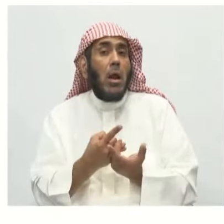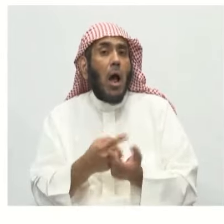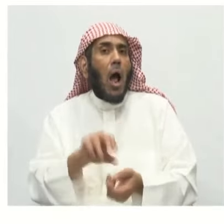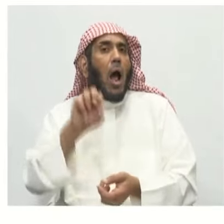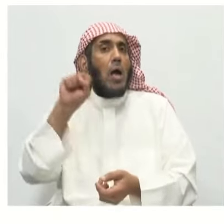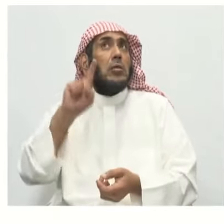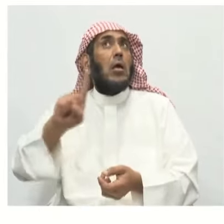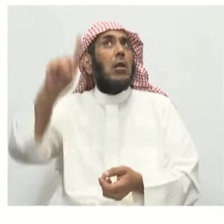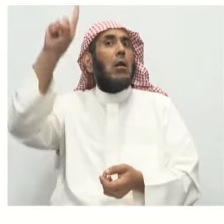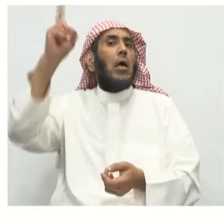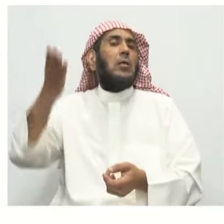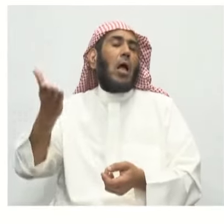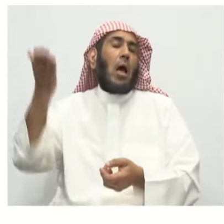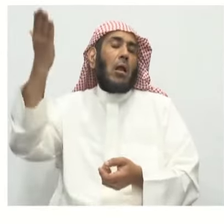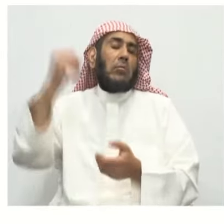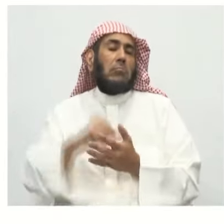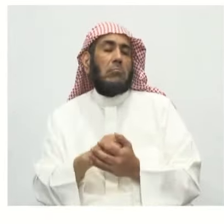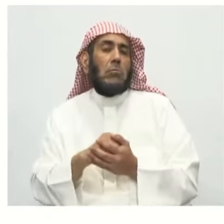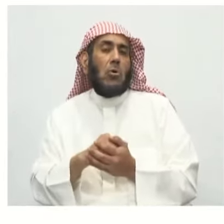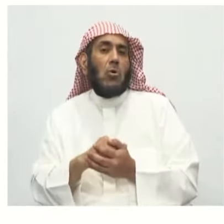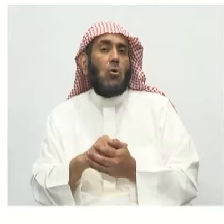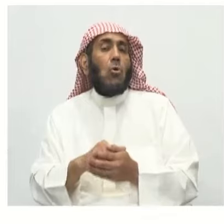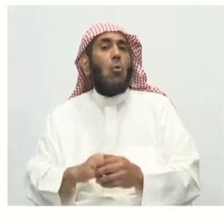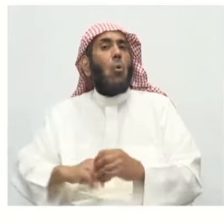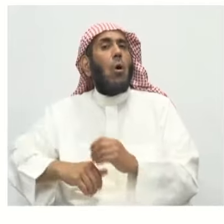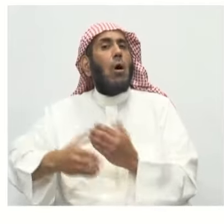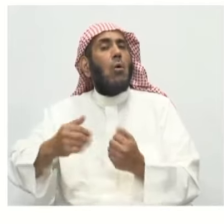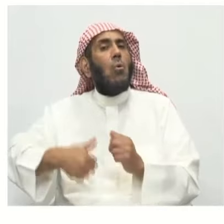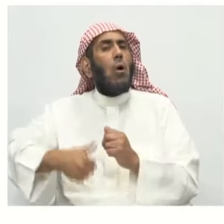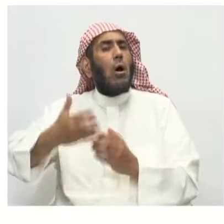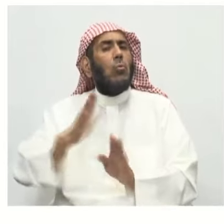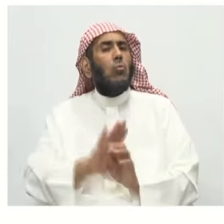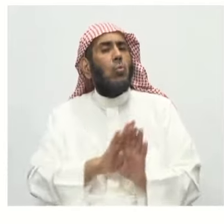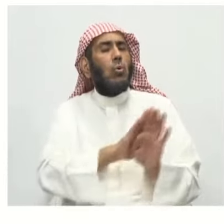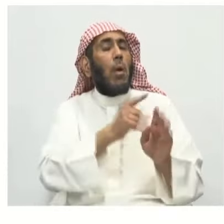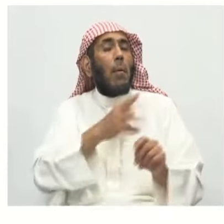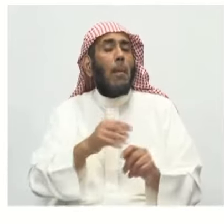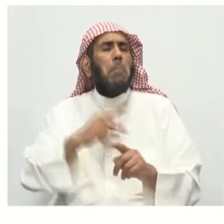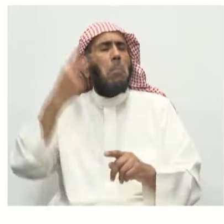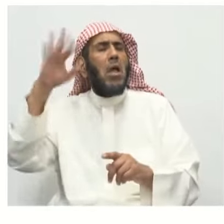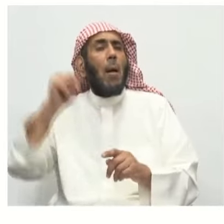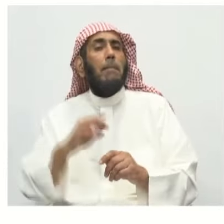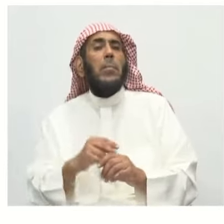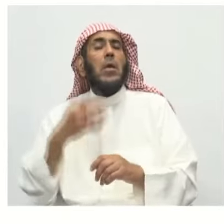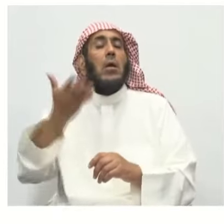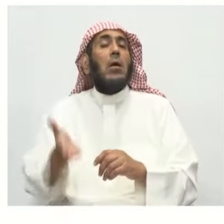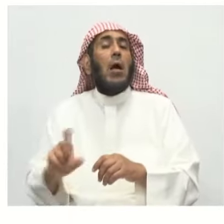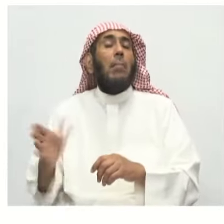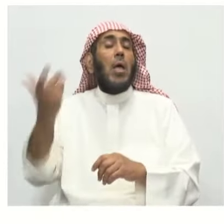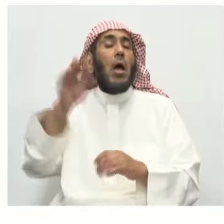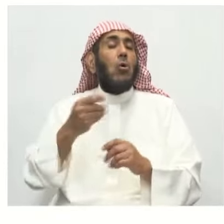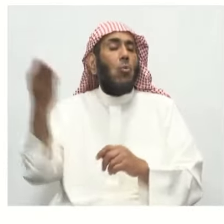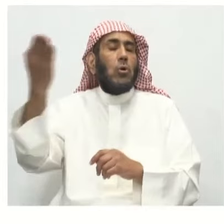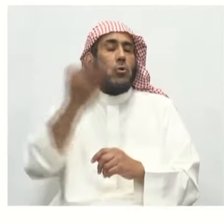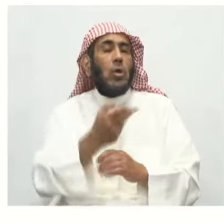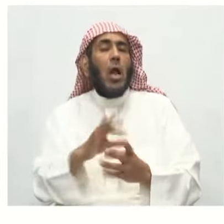الا لله تعالى ويؤيد بها من يشاء من من انبيائه ورسله عليهم